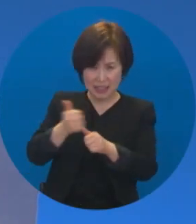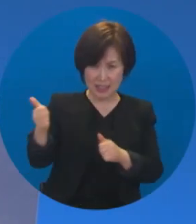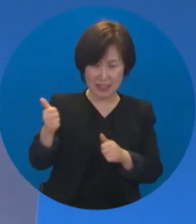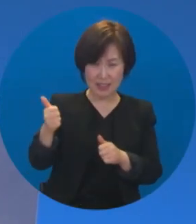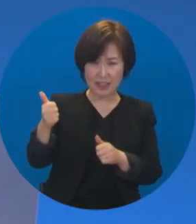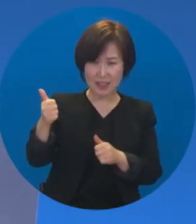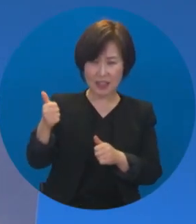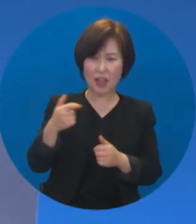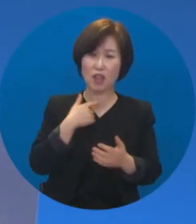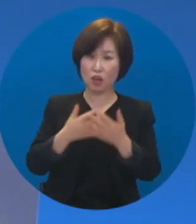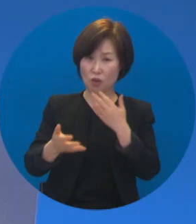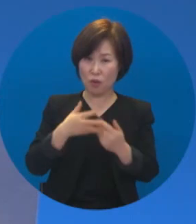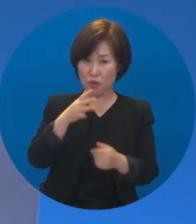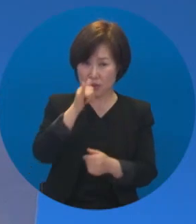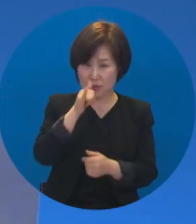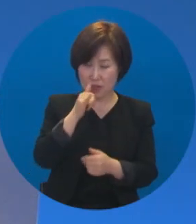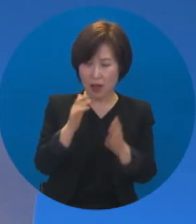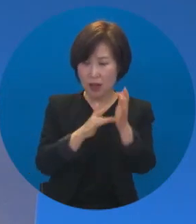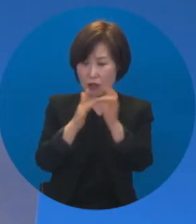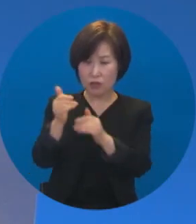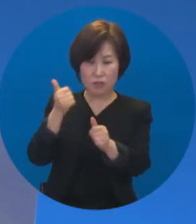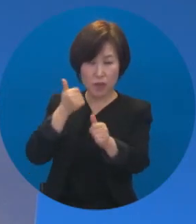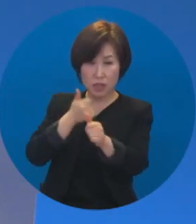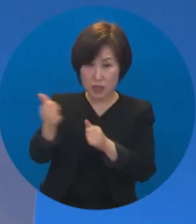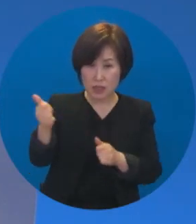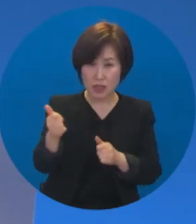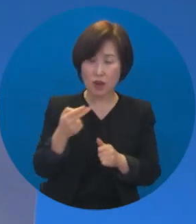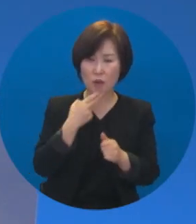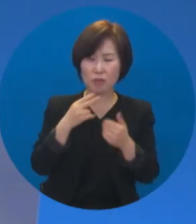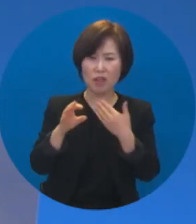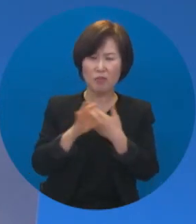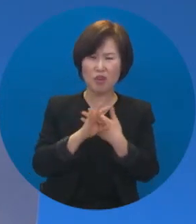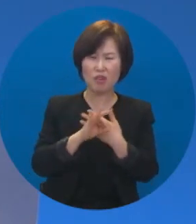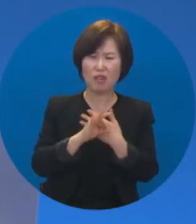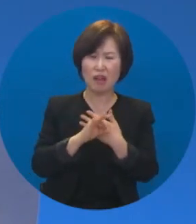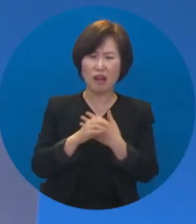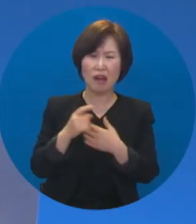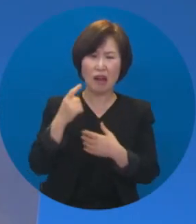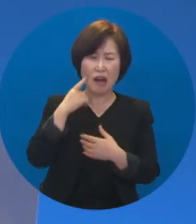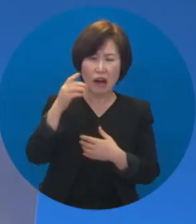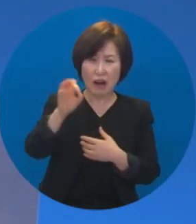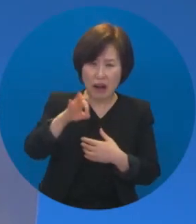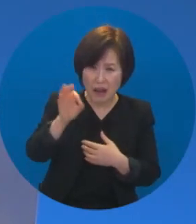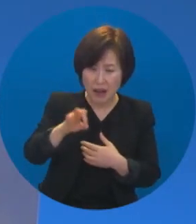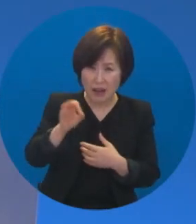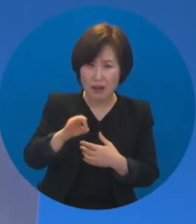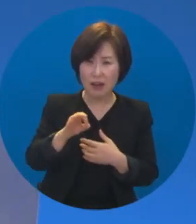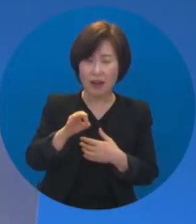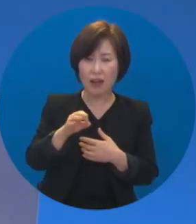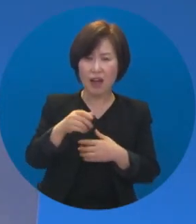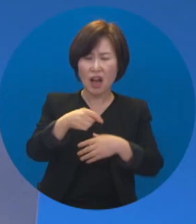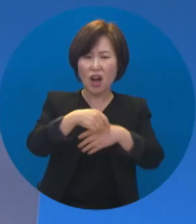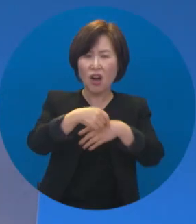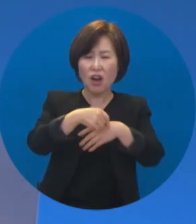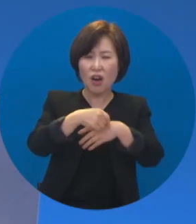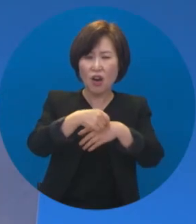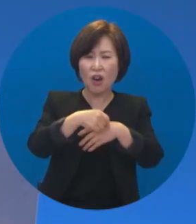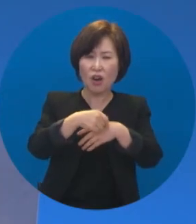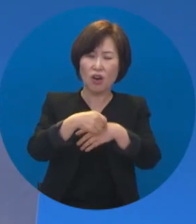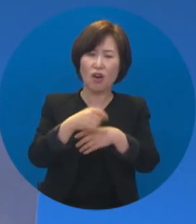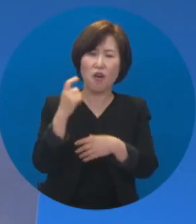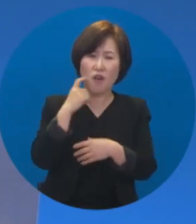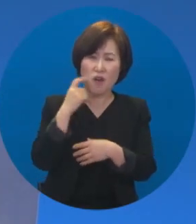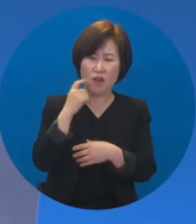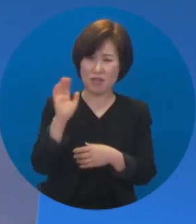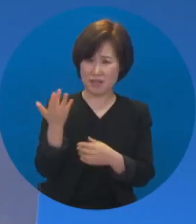승리가 없으면 이것은 다 껍데기에 불과합니다. 여러분, 껍데기를 버리십시오. 몸만 와서